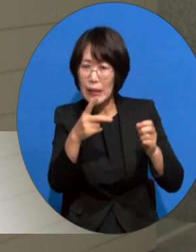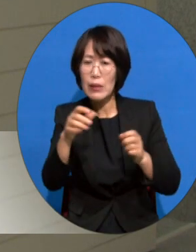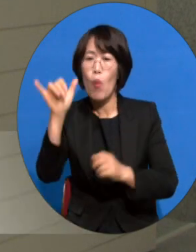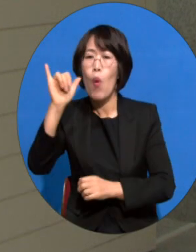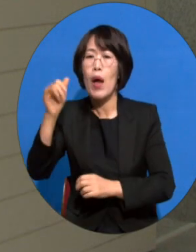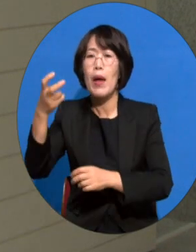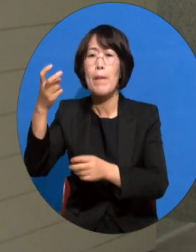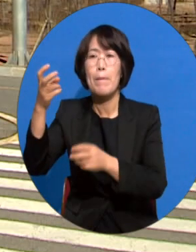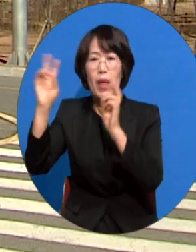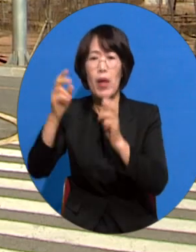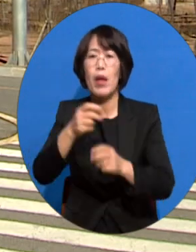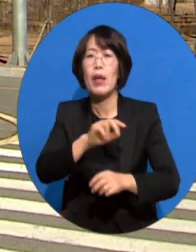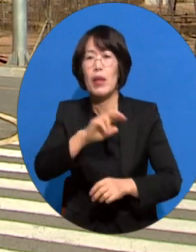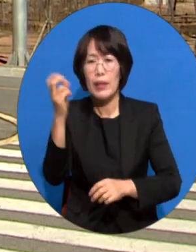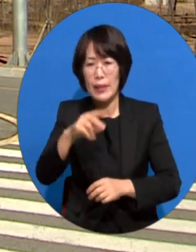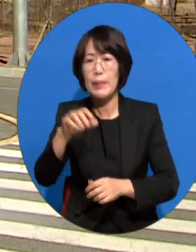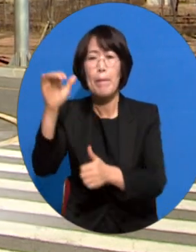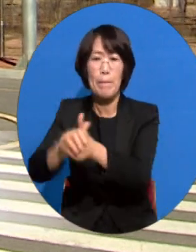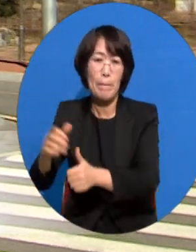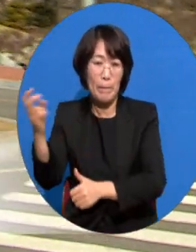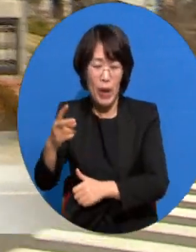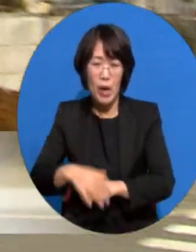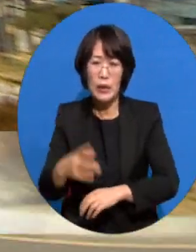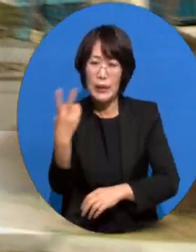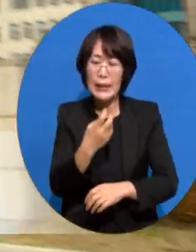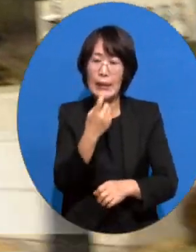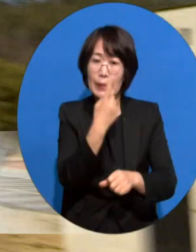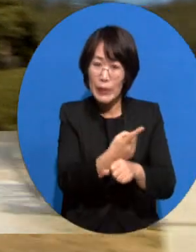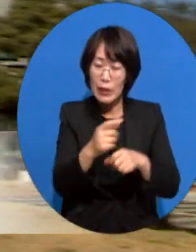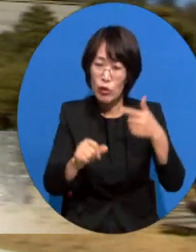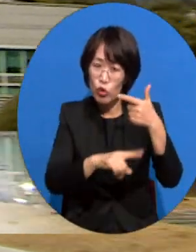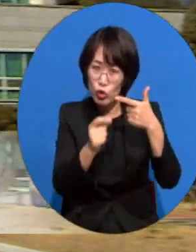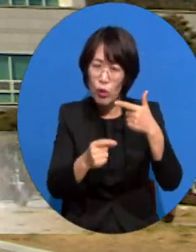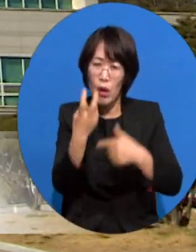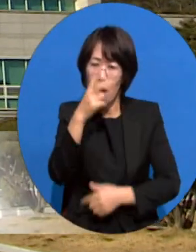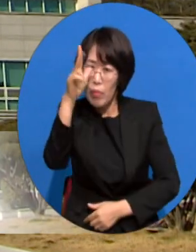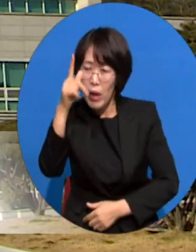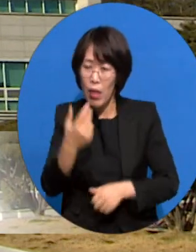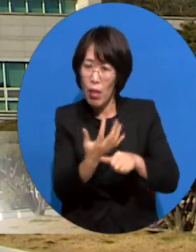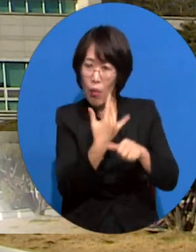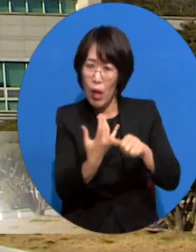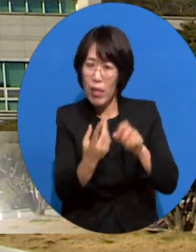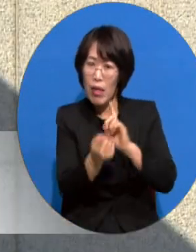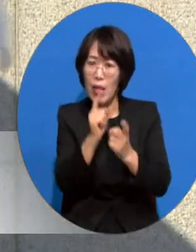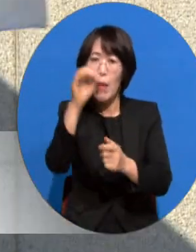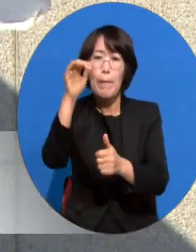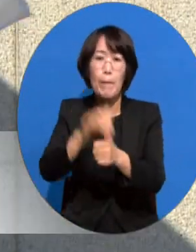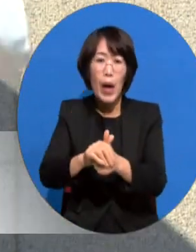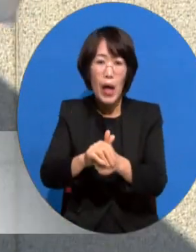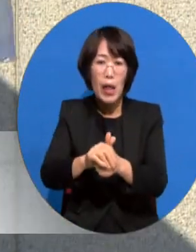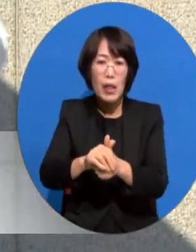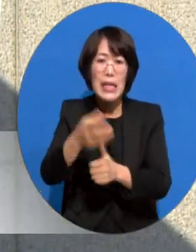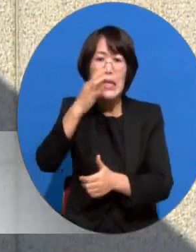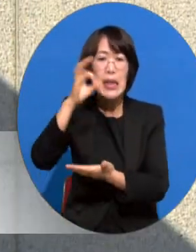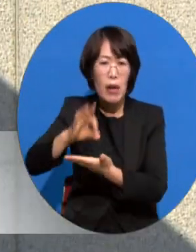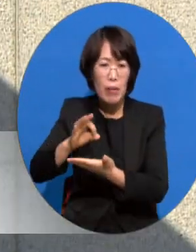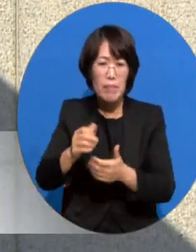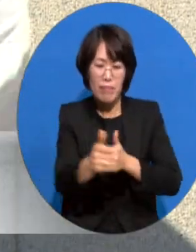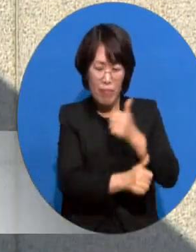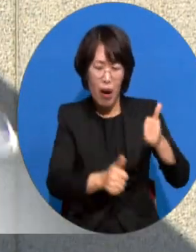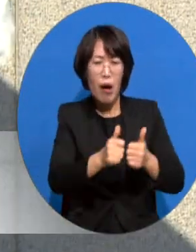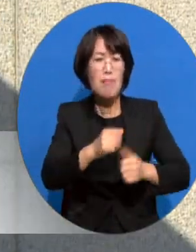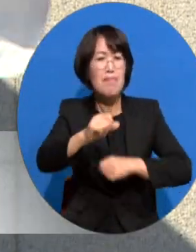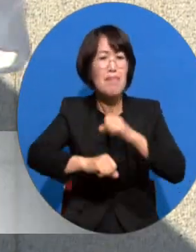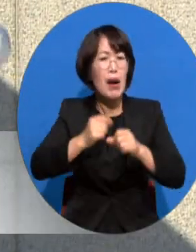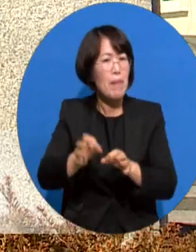다시 위탁했습니다. 지난 2021년 6월 검찰은 화장장 위탁업체 수익금이 법인 임원들의 쌈짓돈이